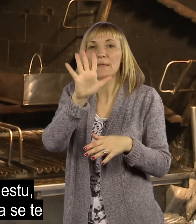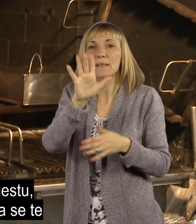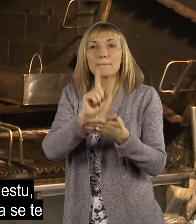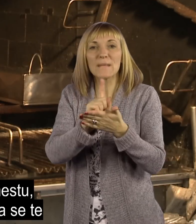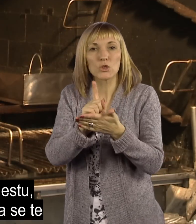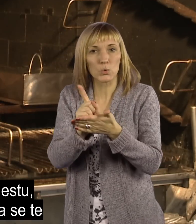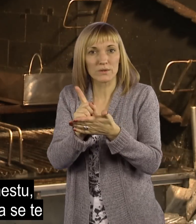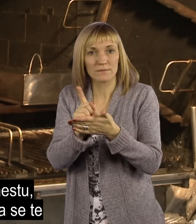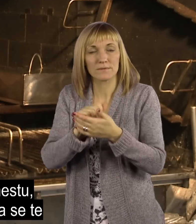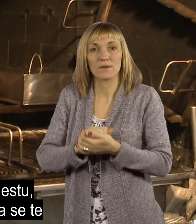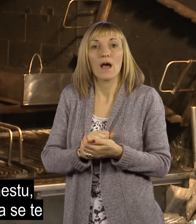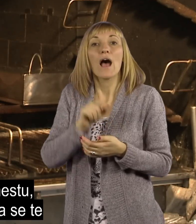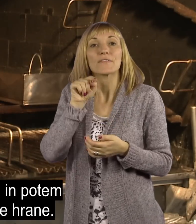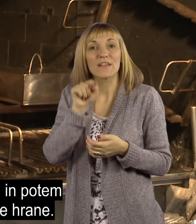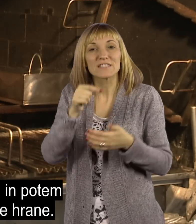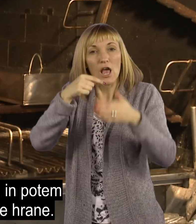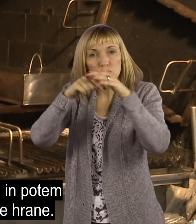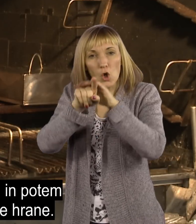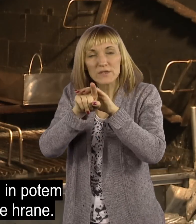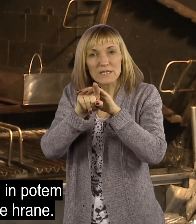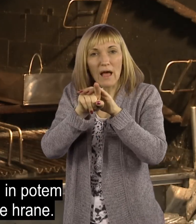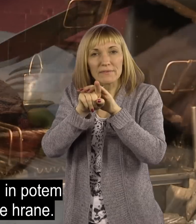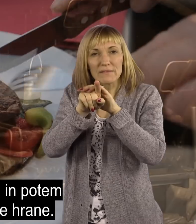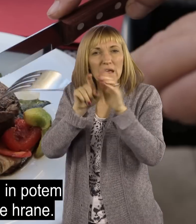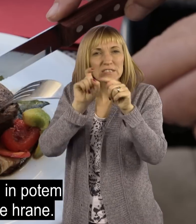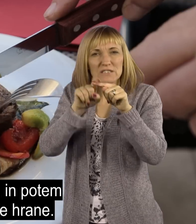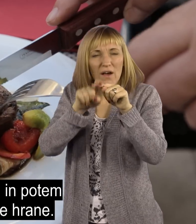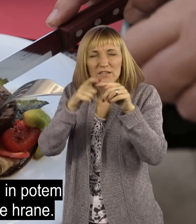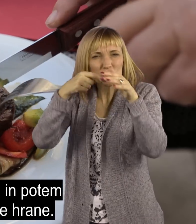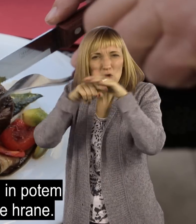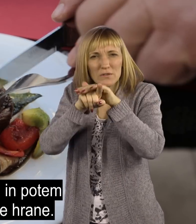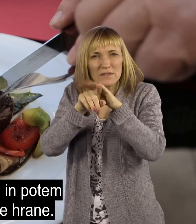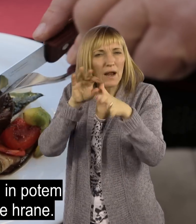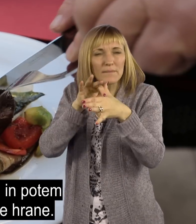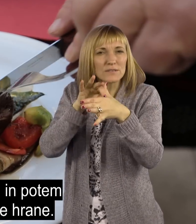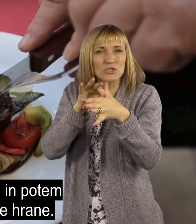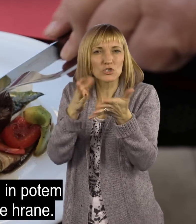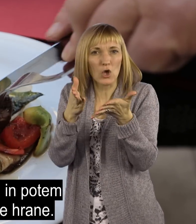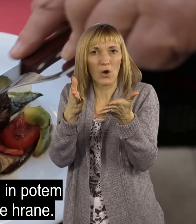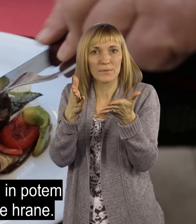minut, da se te notranje silnice